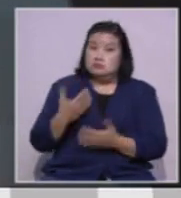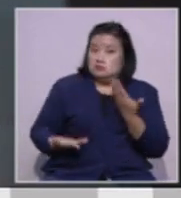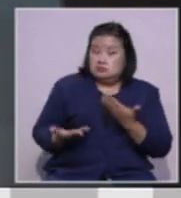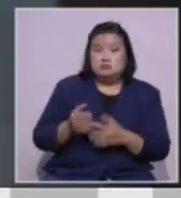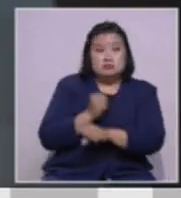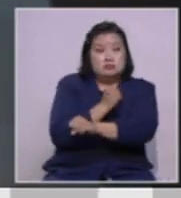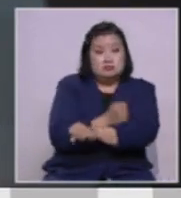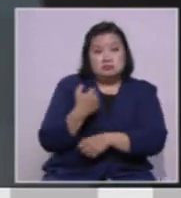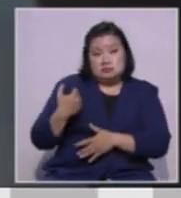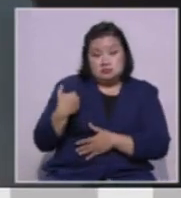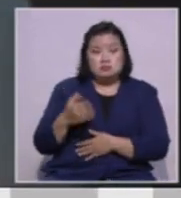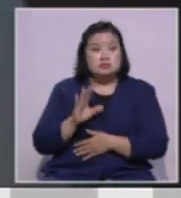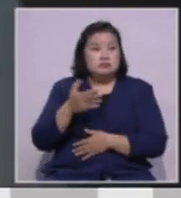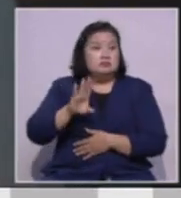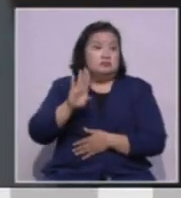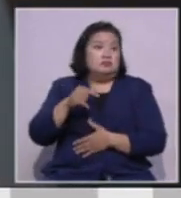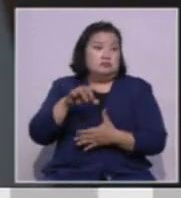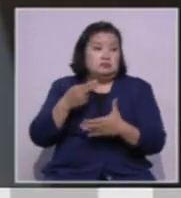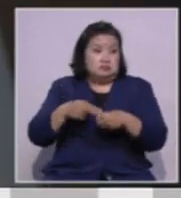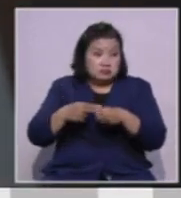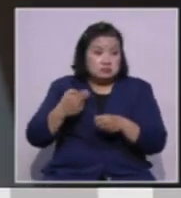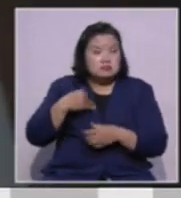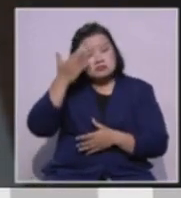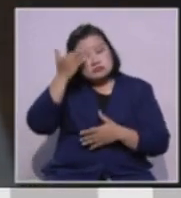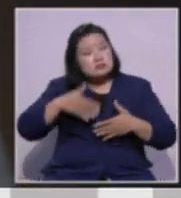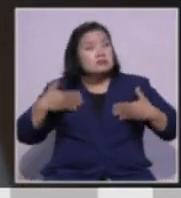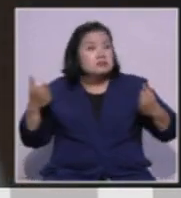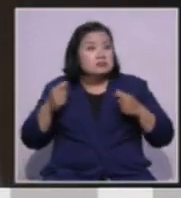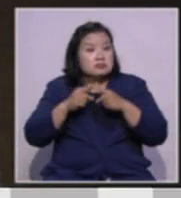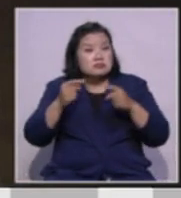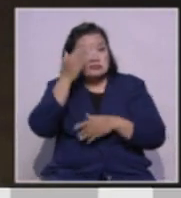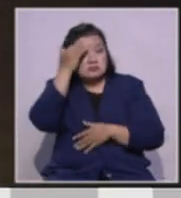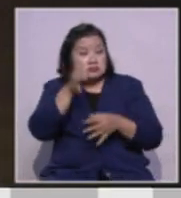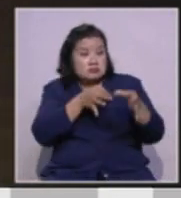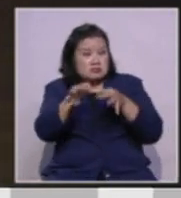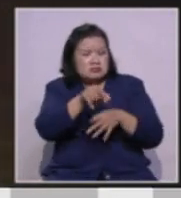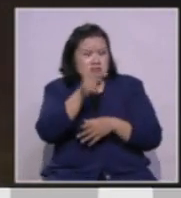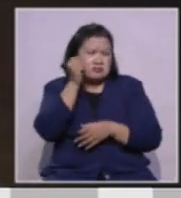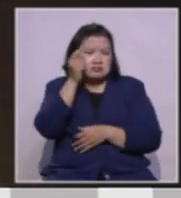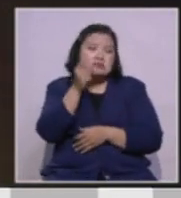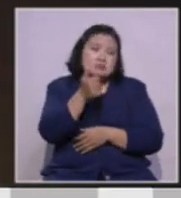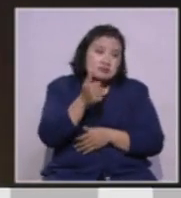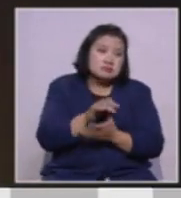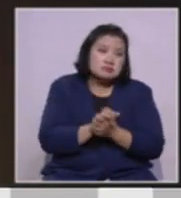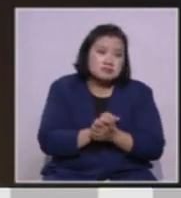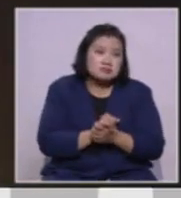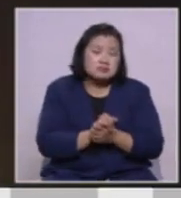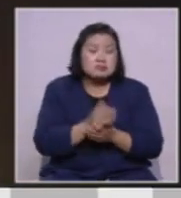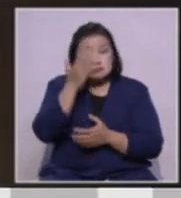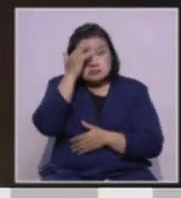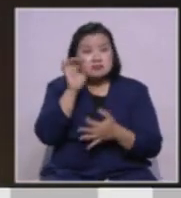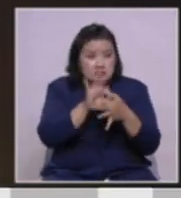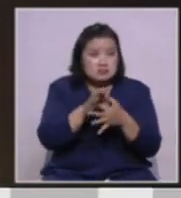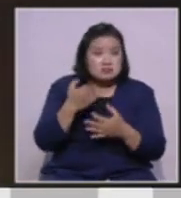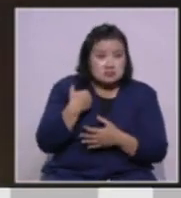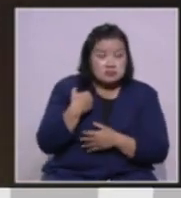าก่อนอะไรอย่างเงี้ยนะซึ่งถ้าอธิบายแบบนี้ก็โอเคละก็ทุกคนก็คงจะมีส่วนที่มันเกี่ยวข้องกับงานที่ทำ